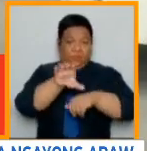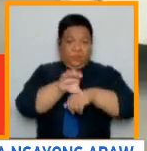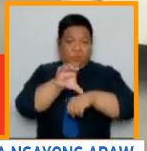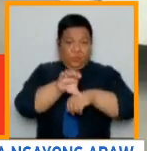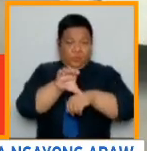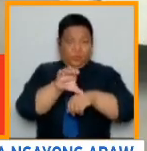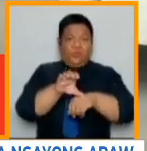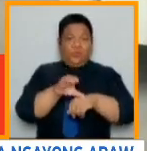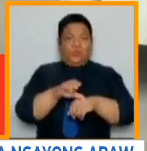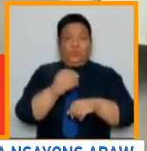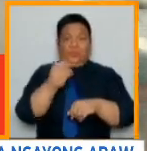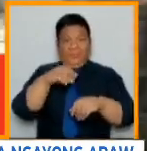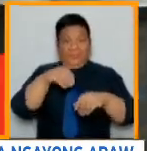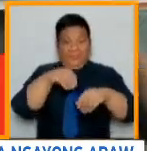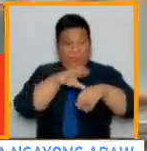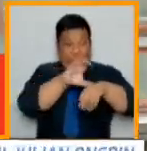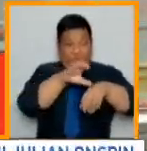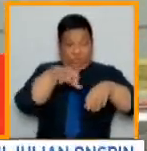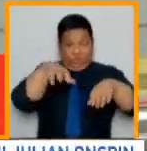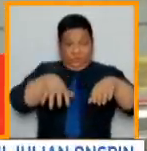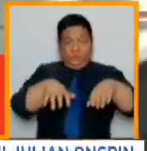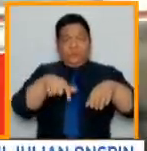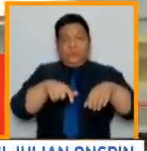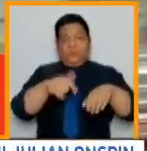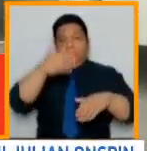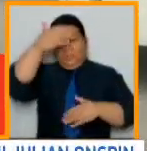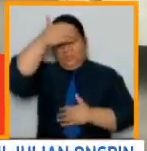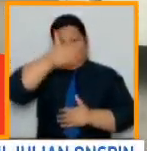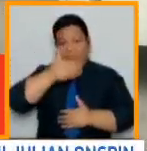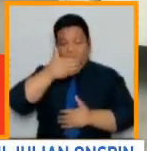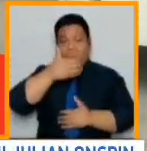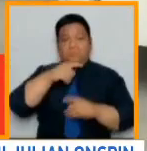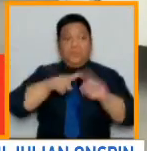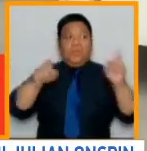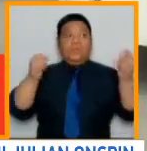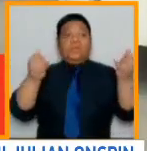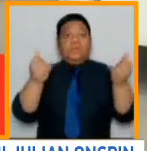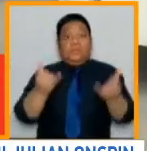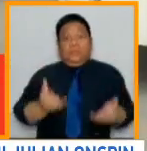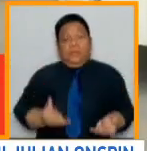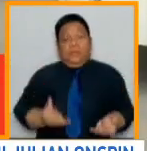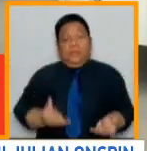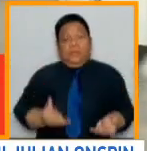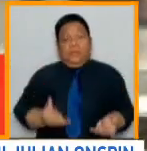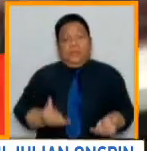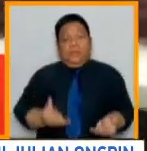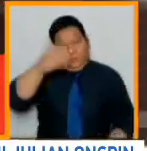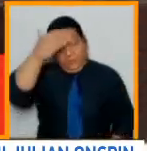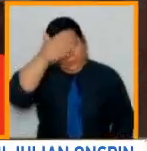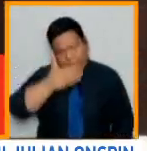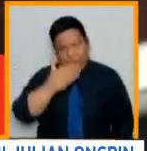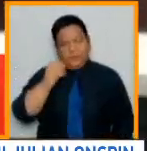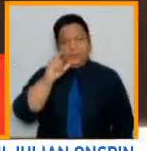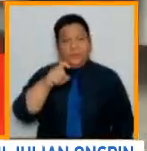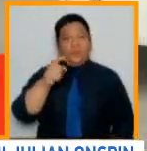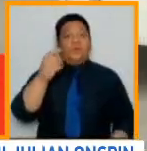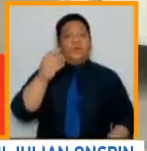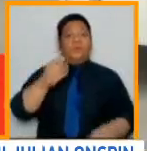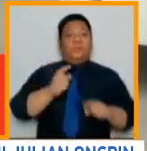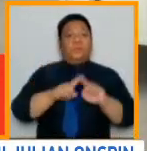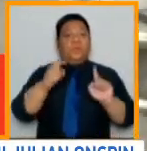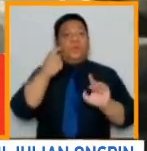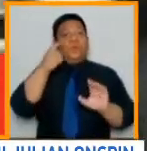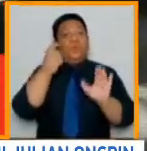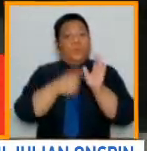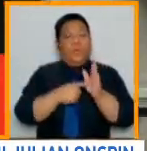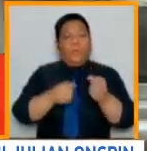ay face shield. Pero ngayon, hindi na dahil nga sa pronouncement ng Pangulong Duterte. Pero napansin pa rin natin na marami pa rin yung mga nagsusot ng face shield. Yung